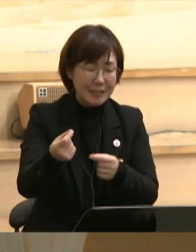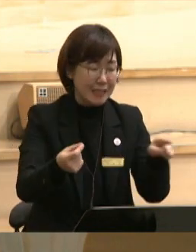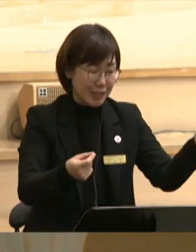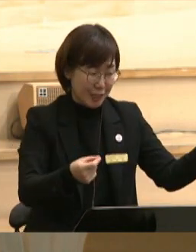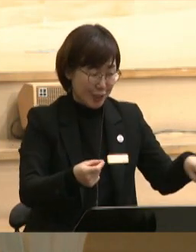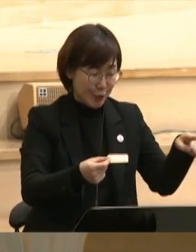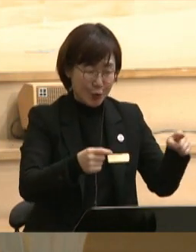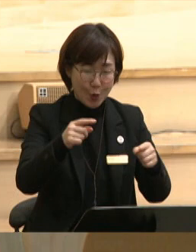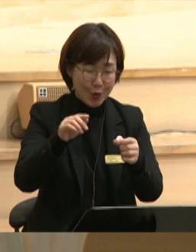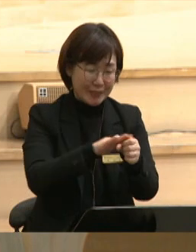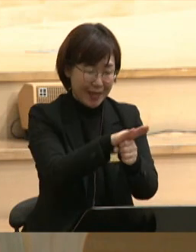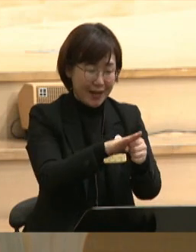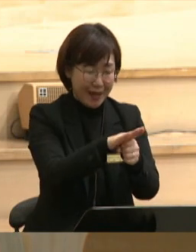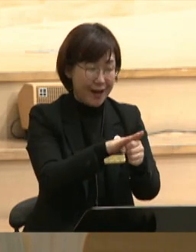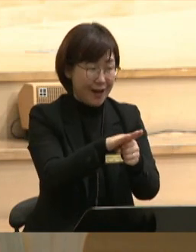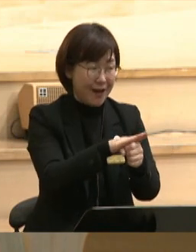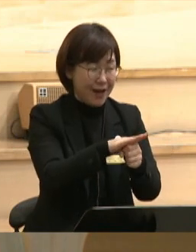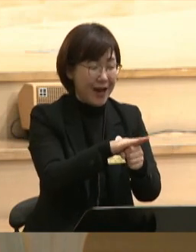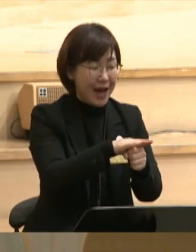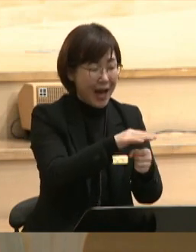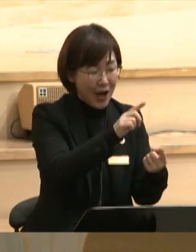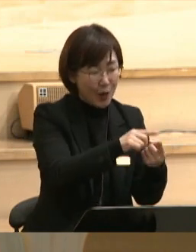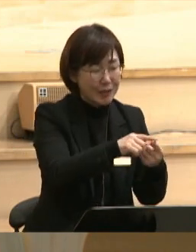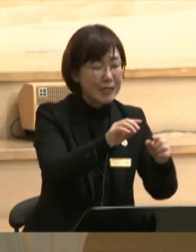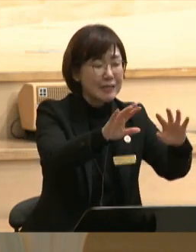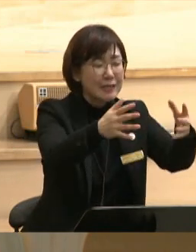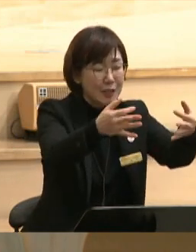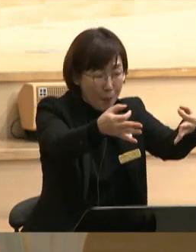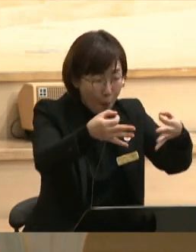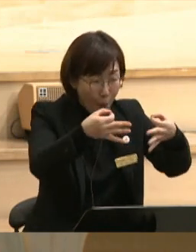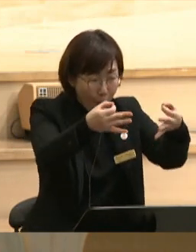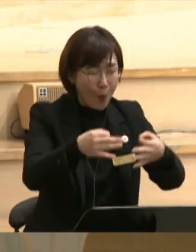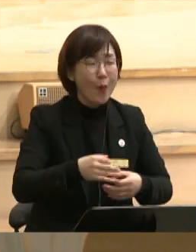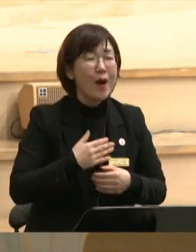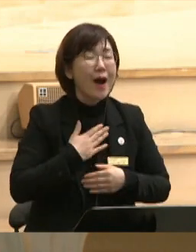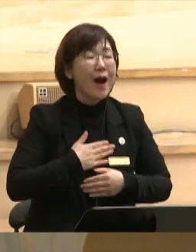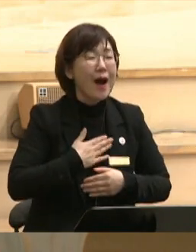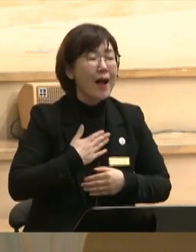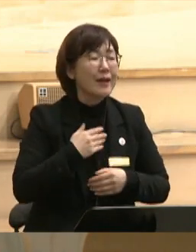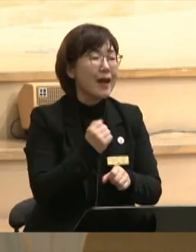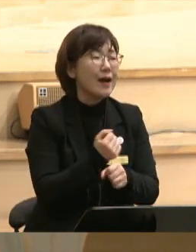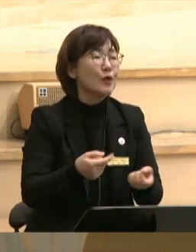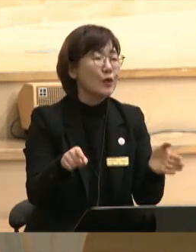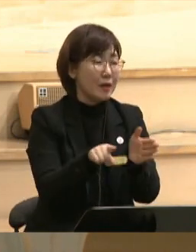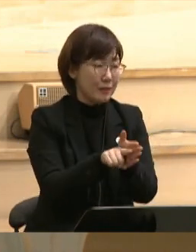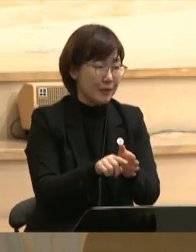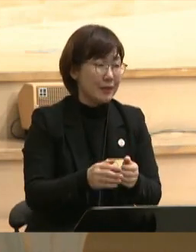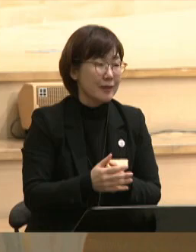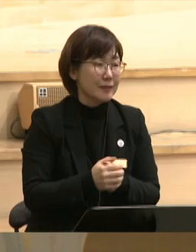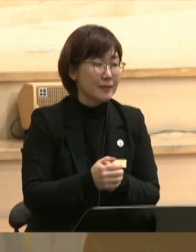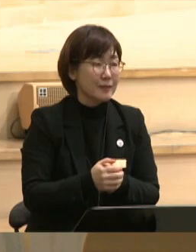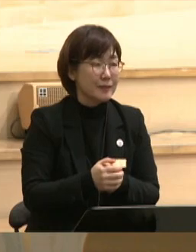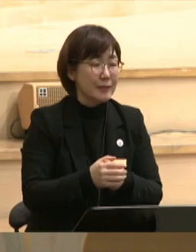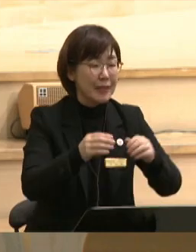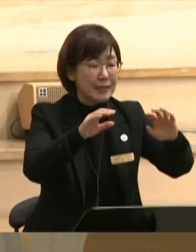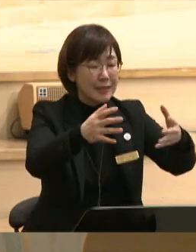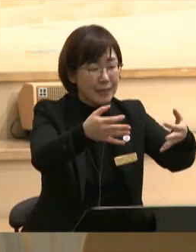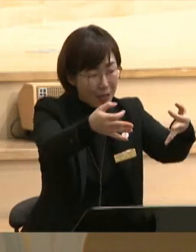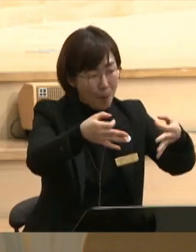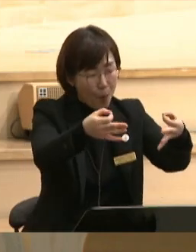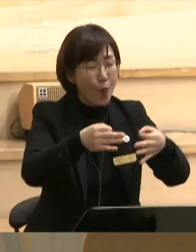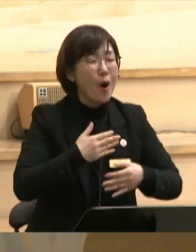사랑하신 것을 세상으로 알게 하려 함이로소이다 세상으로 알게 하려 함이로소이다